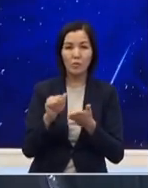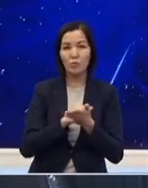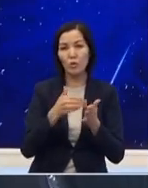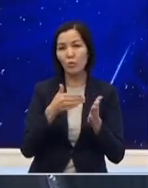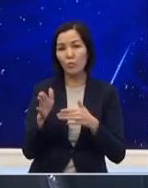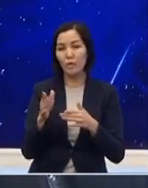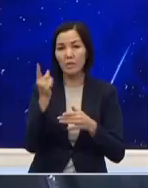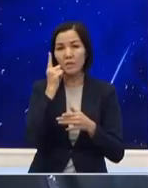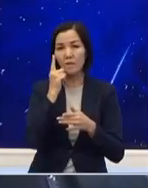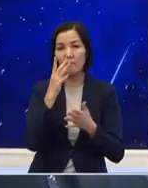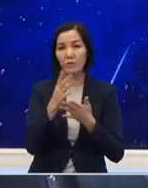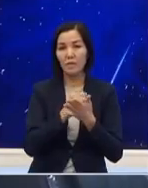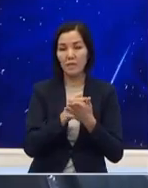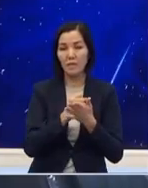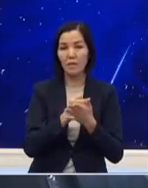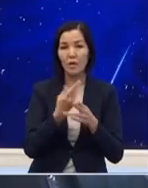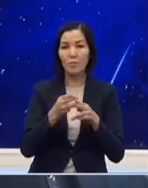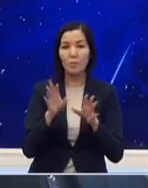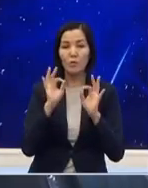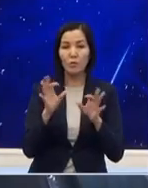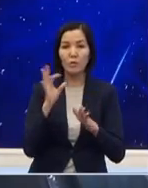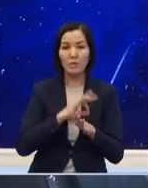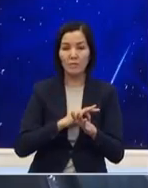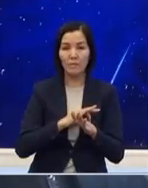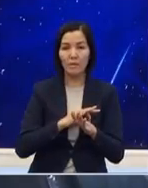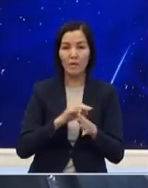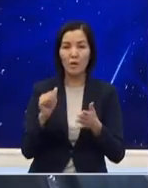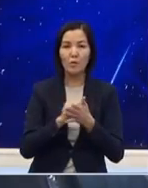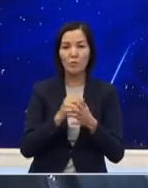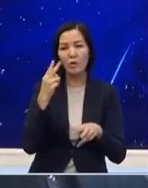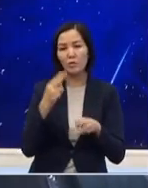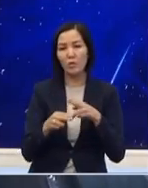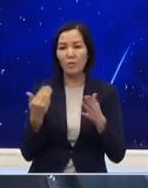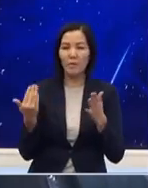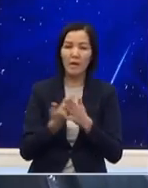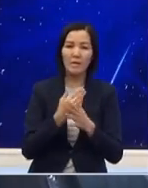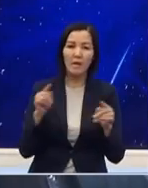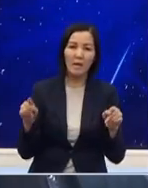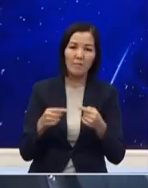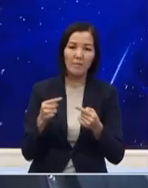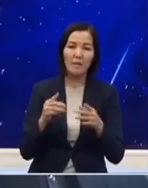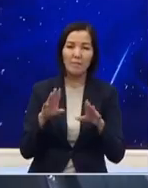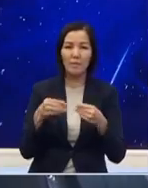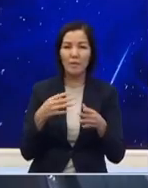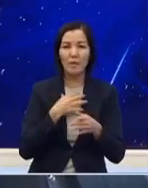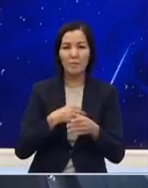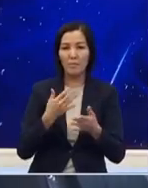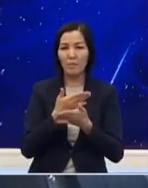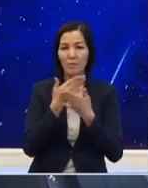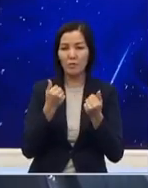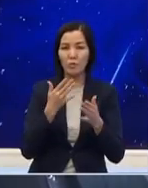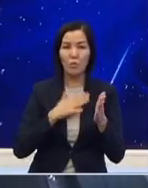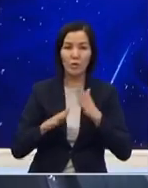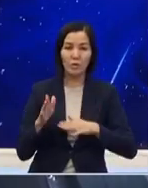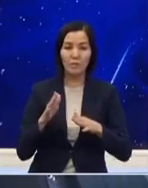құжатымыз ұялы телефонда сақталады. Бұл тиімді деп ойлайым. Бұрынғыдай құжат жоғалтып, оны қайта қалпына келтіріп, әбігерге түспейміз.